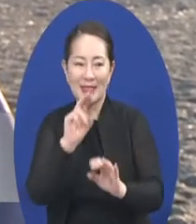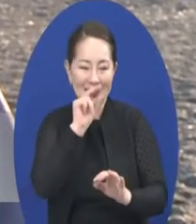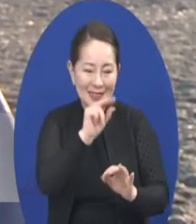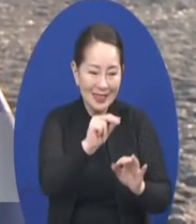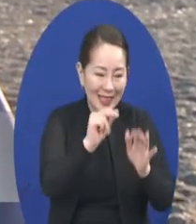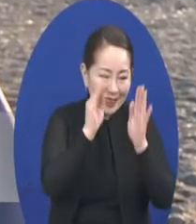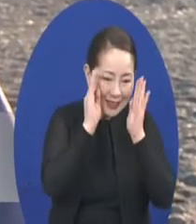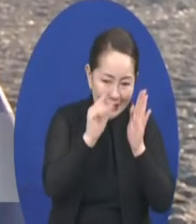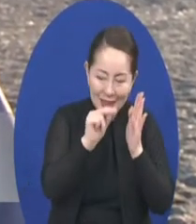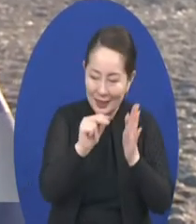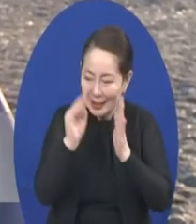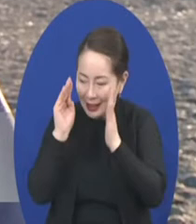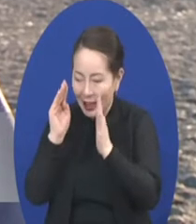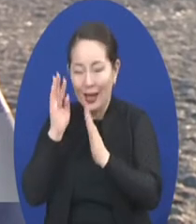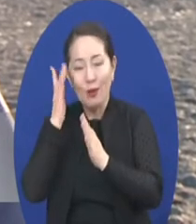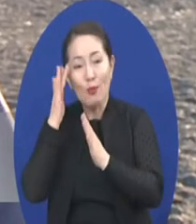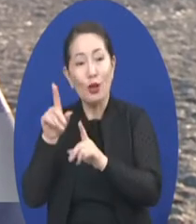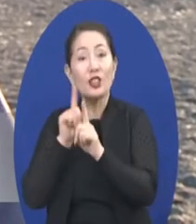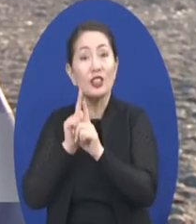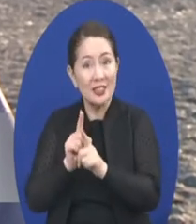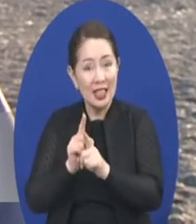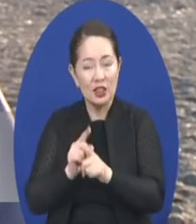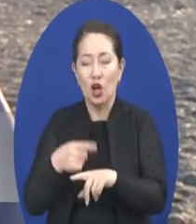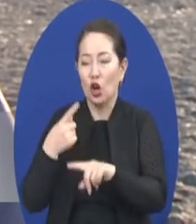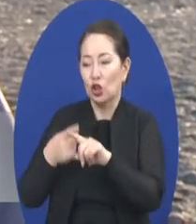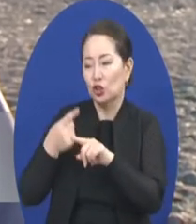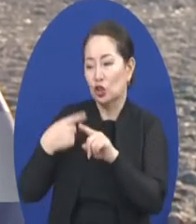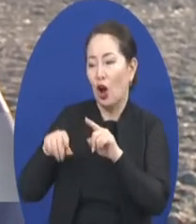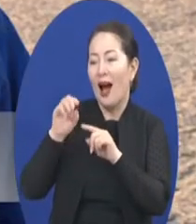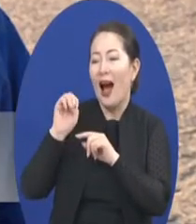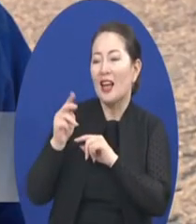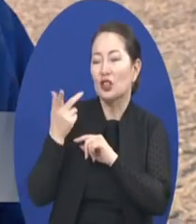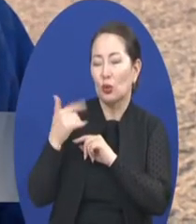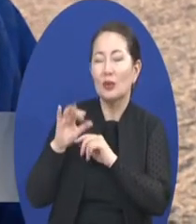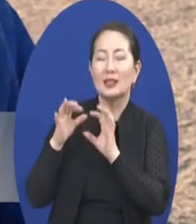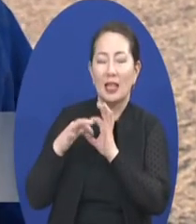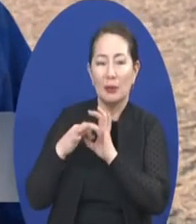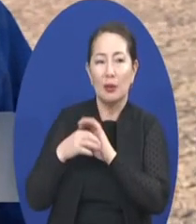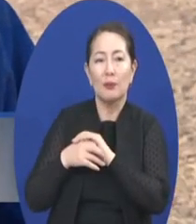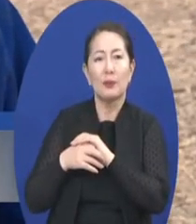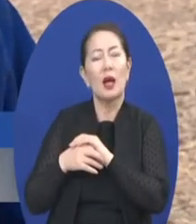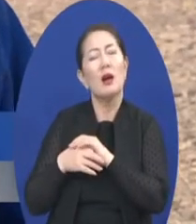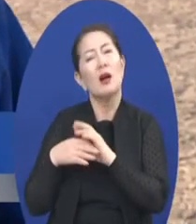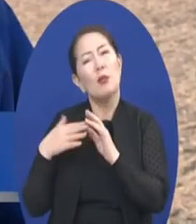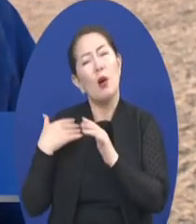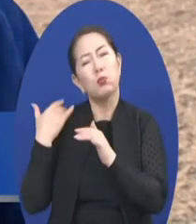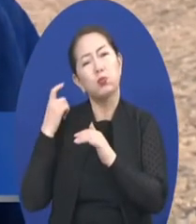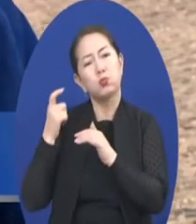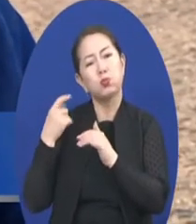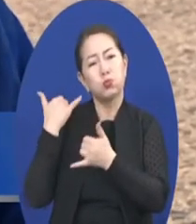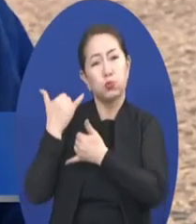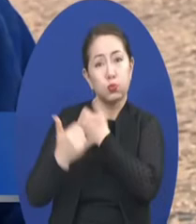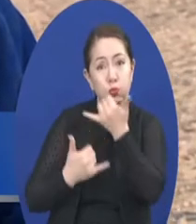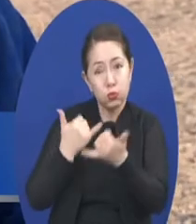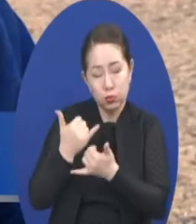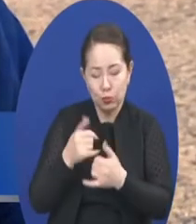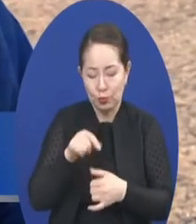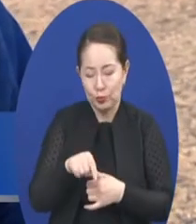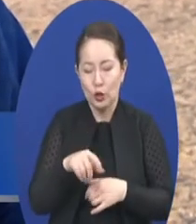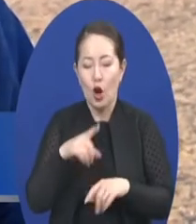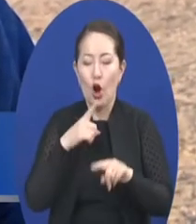одоо чанартай байх тал дээр нь бодлого барьж ажиллаж байгаа. Хөдөө аж ахуйн салбар дээр гол анхаарч байна. Уламжилт мал аж ахуй хөдөө аж